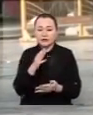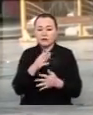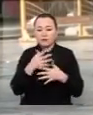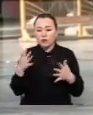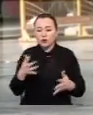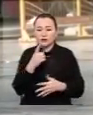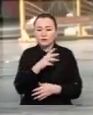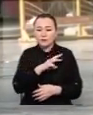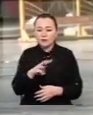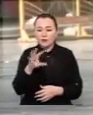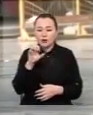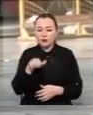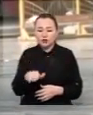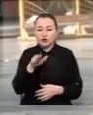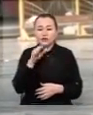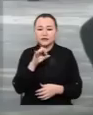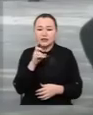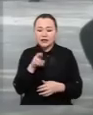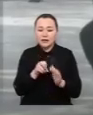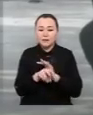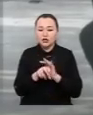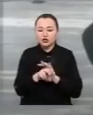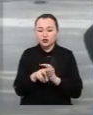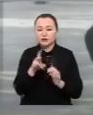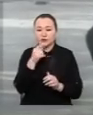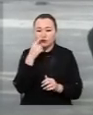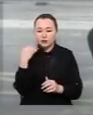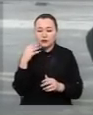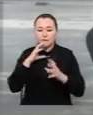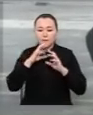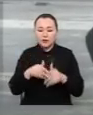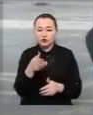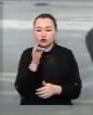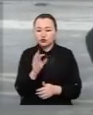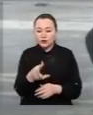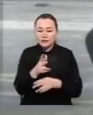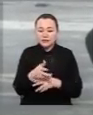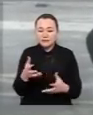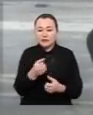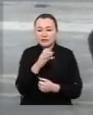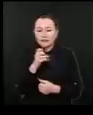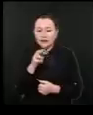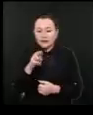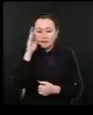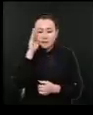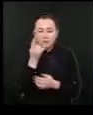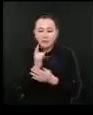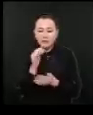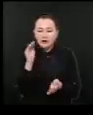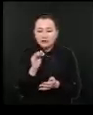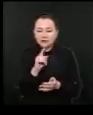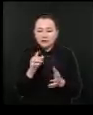более 1,5 миллионов сирийских беженцев. Накануне весь мир шокировали кадры спасения сирийского малыша